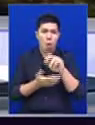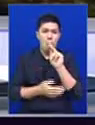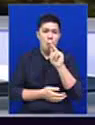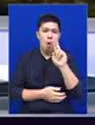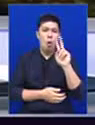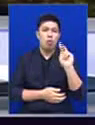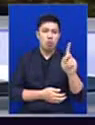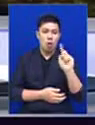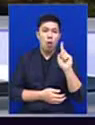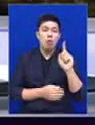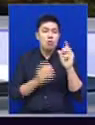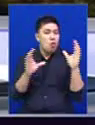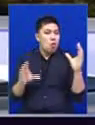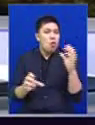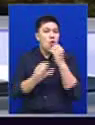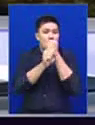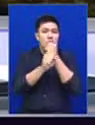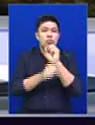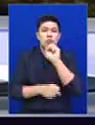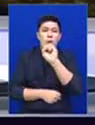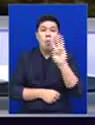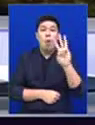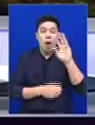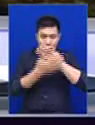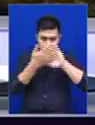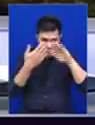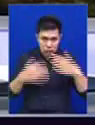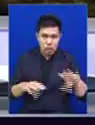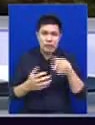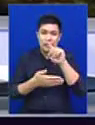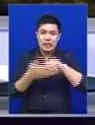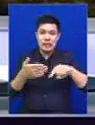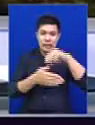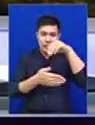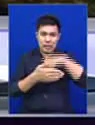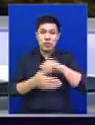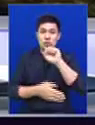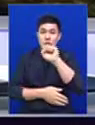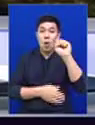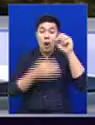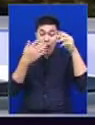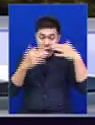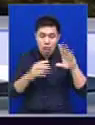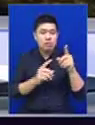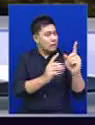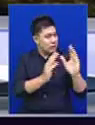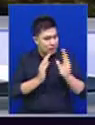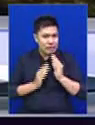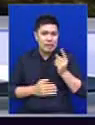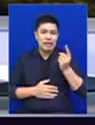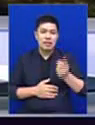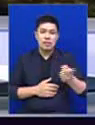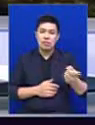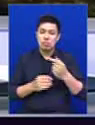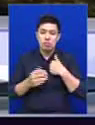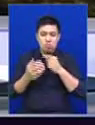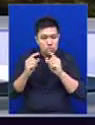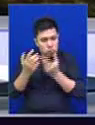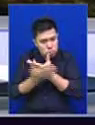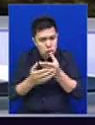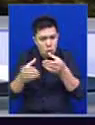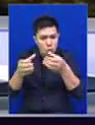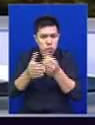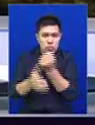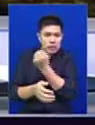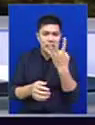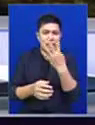นั้นได้ข้อสรุปเรื่องที่มาของสว.แล้วก็การเลือกตั้งส.ส.แล้วก็ขอให้ยึดตามนั้นไม่จำเป็นต้องมีการหารือแม่น้ำสีส